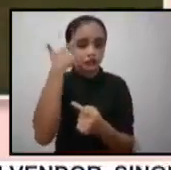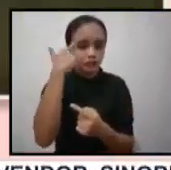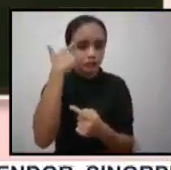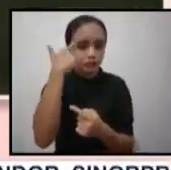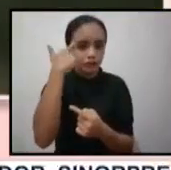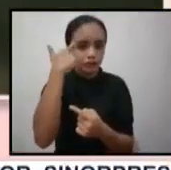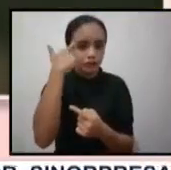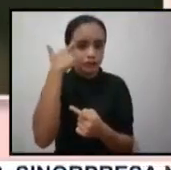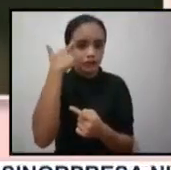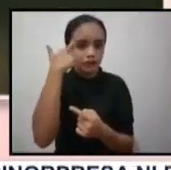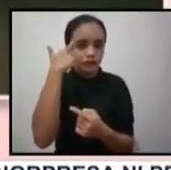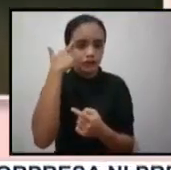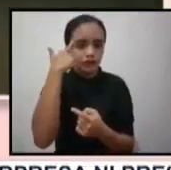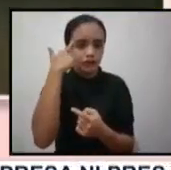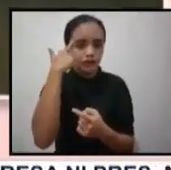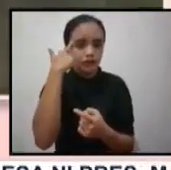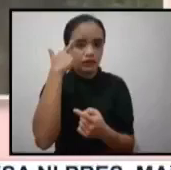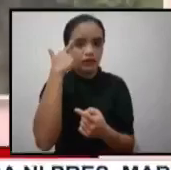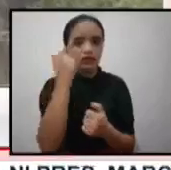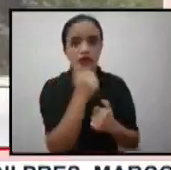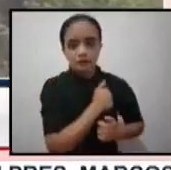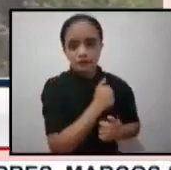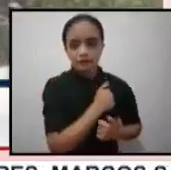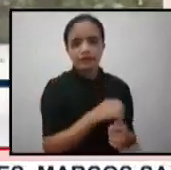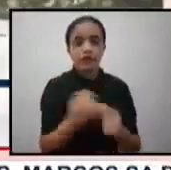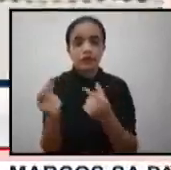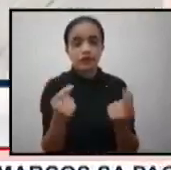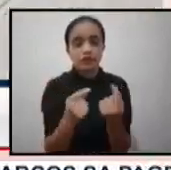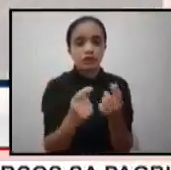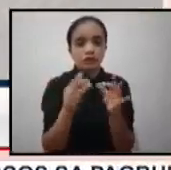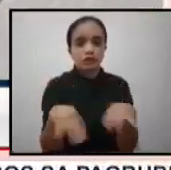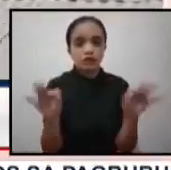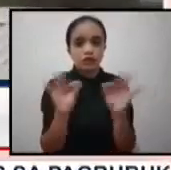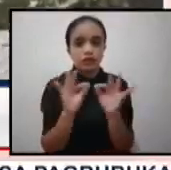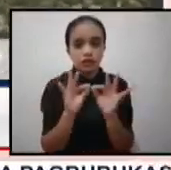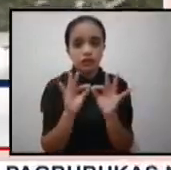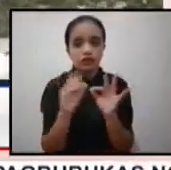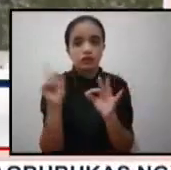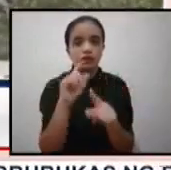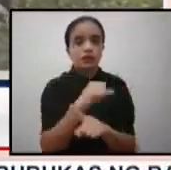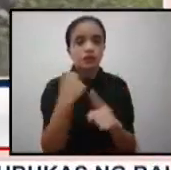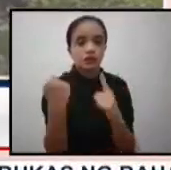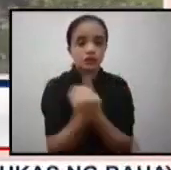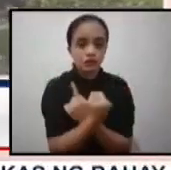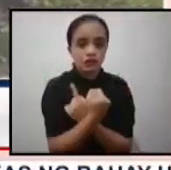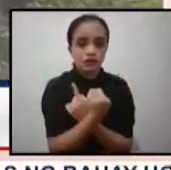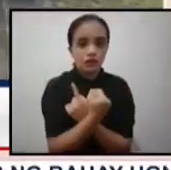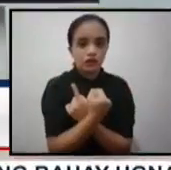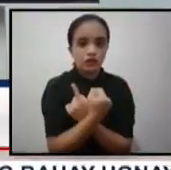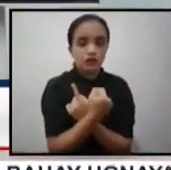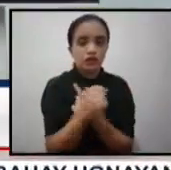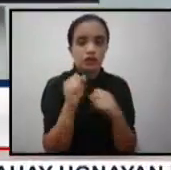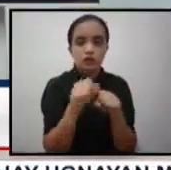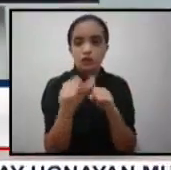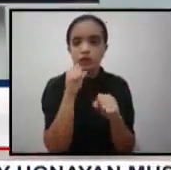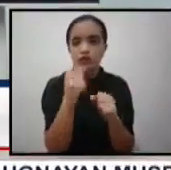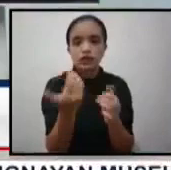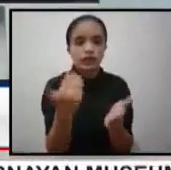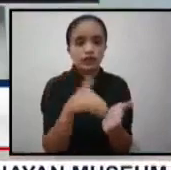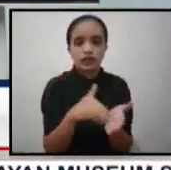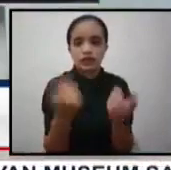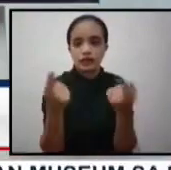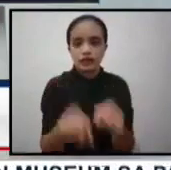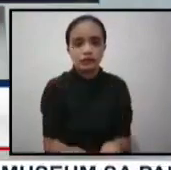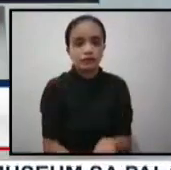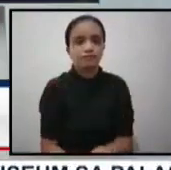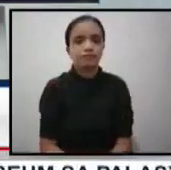to pacify the situation para hindi na maulit itong mga ganitong klaseng incident. Okay, sir, sabi mo dalawa po yung sugutan na